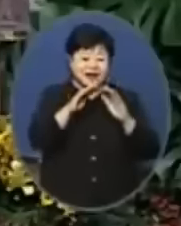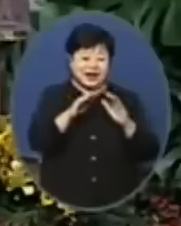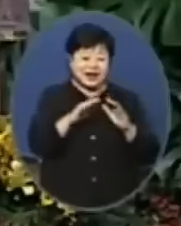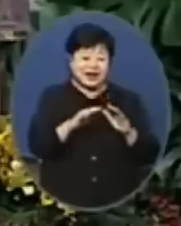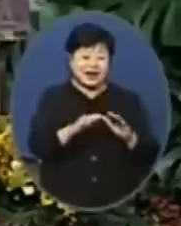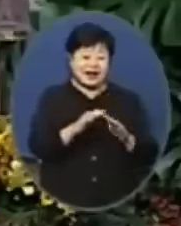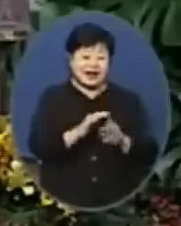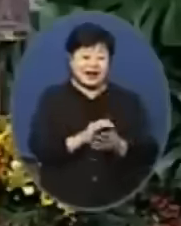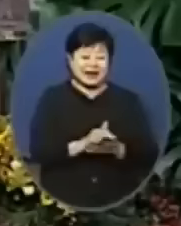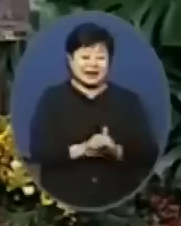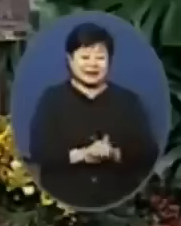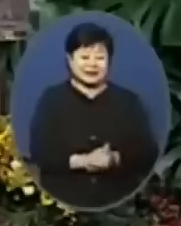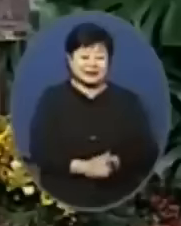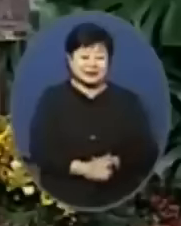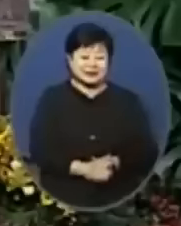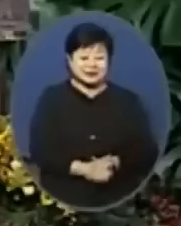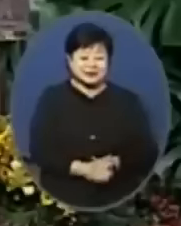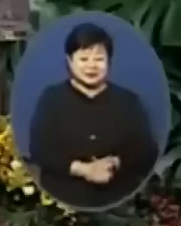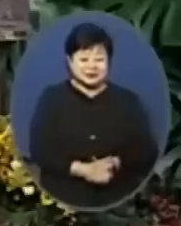간구하노라.